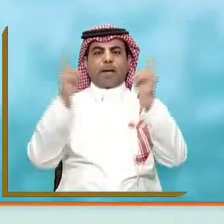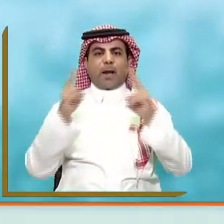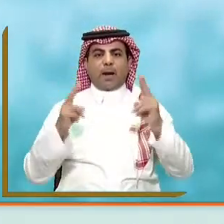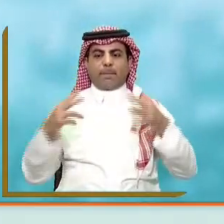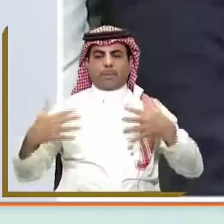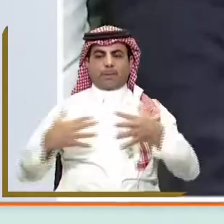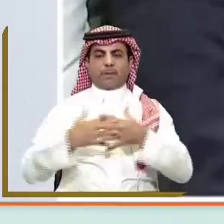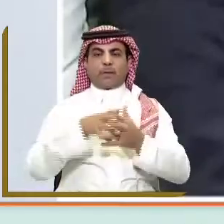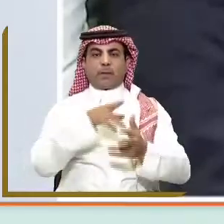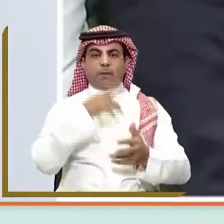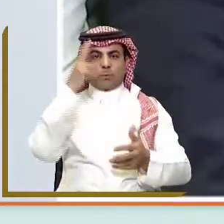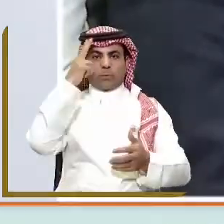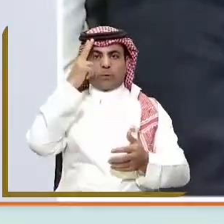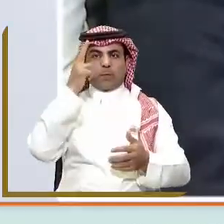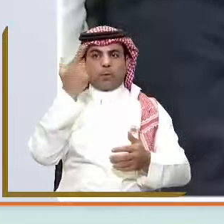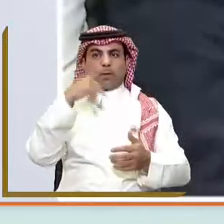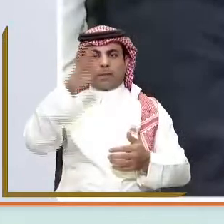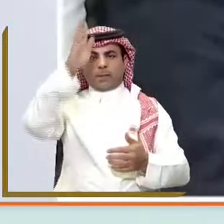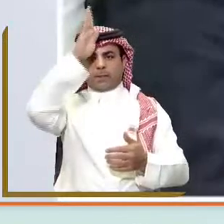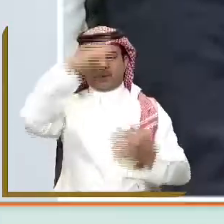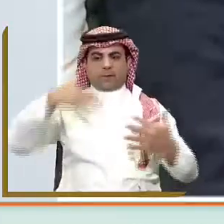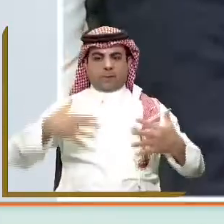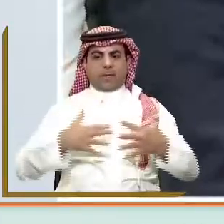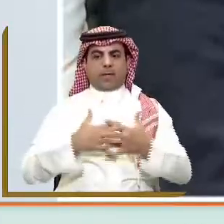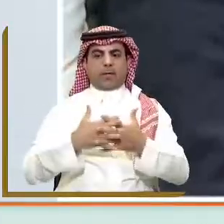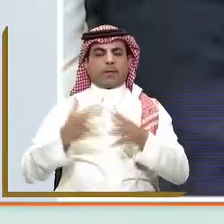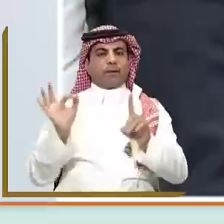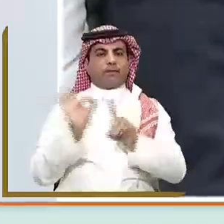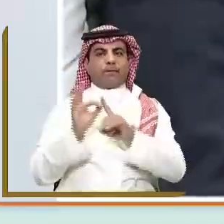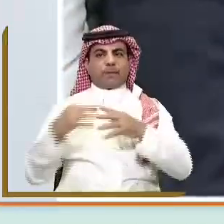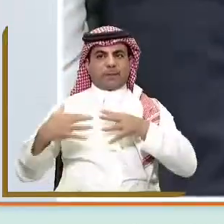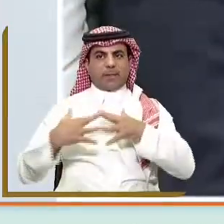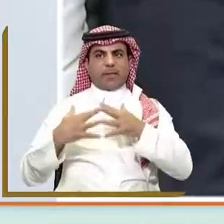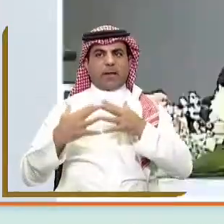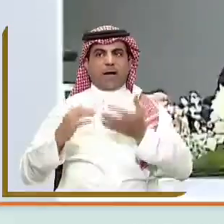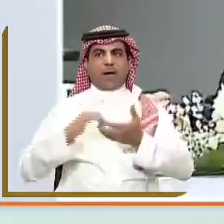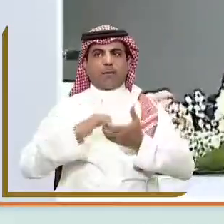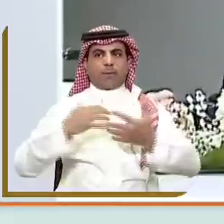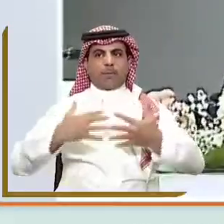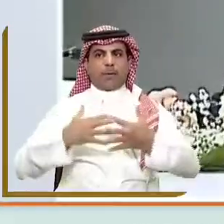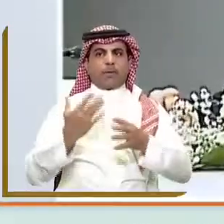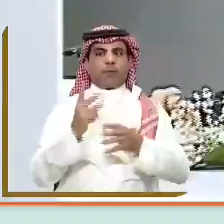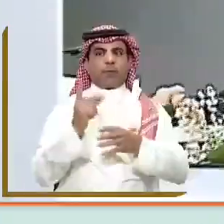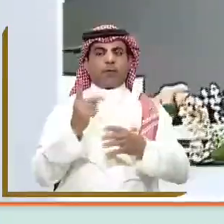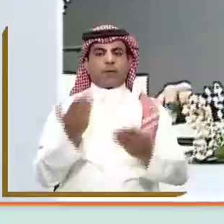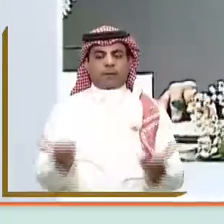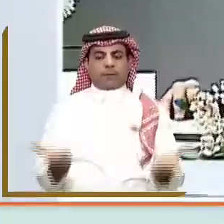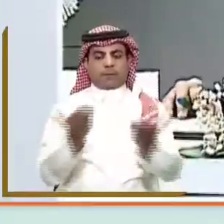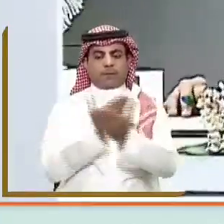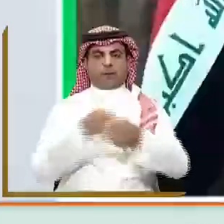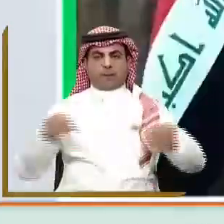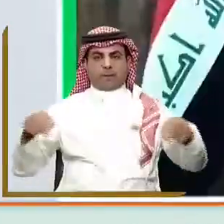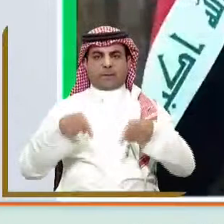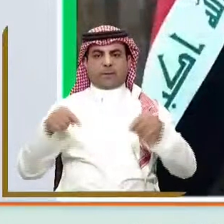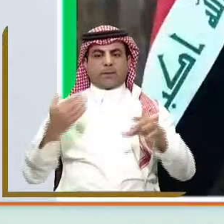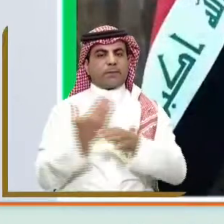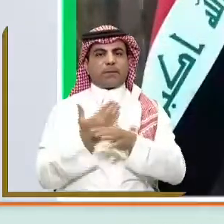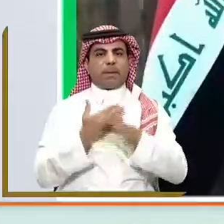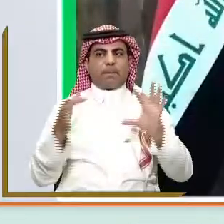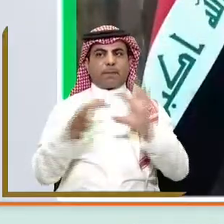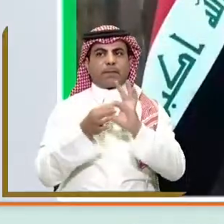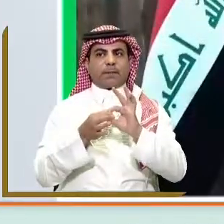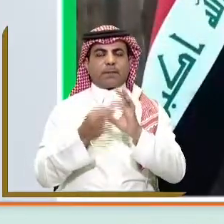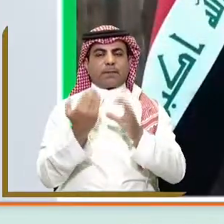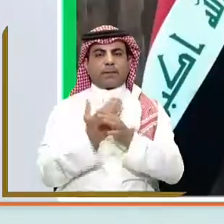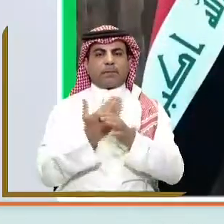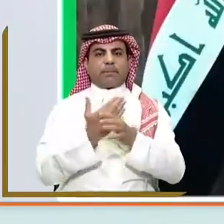بين المملكة والعراق في ثاني أيام ملتقى الأعمال السعودي العراقي. وتهدف مذكرة التفاهم إلى المشاركة في